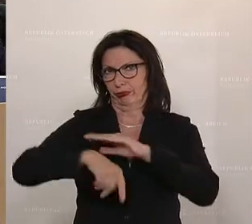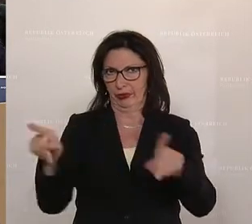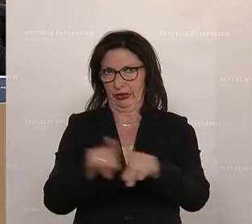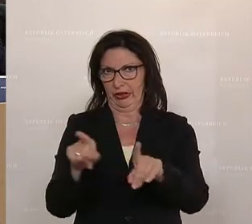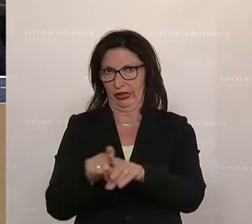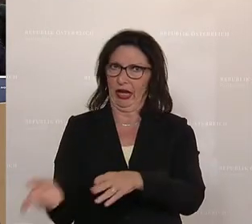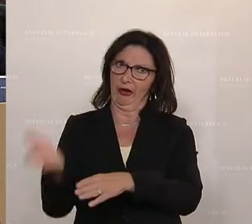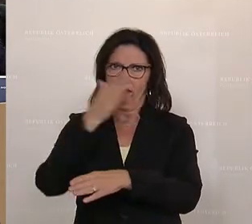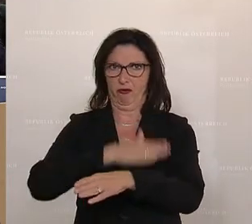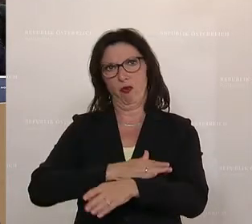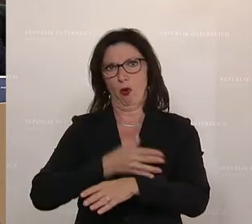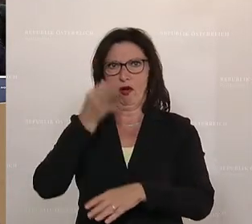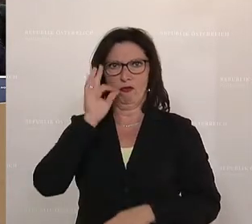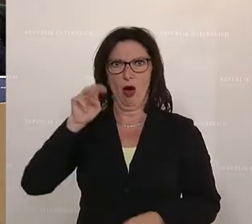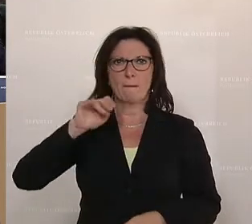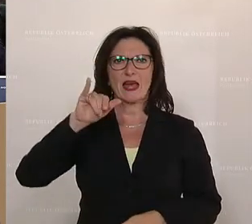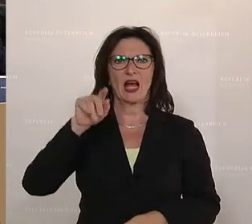das 2015 gemacht hat.